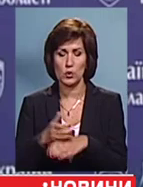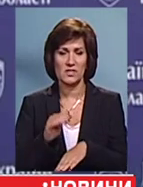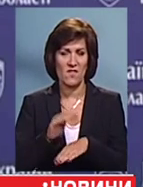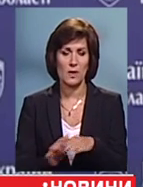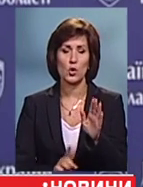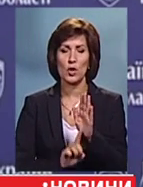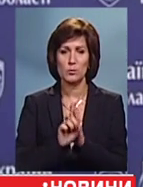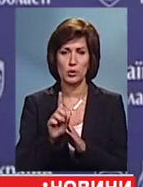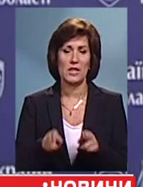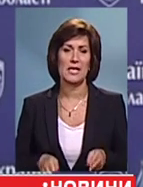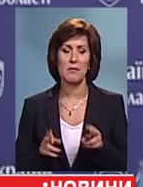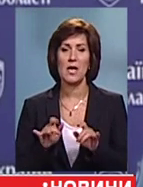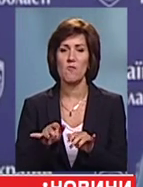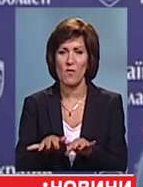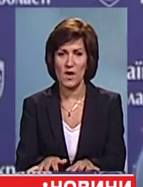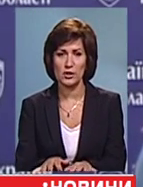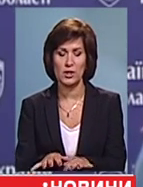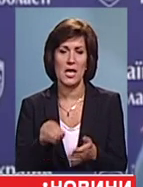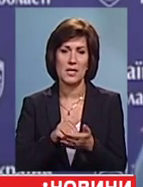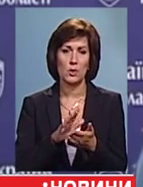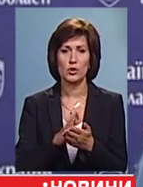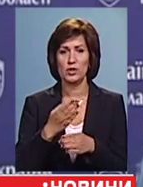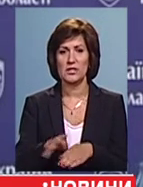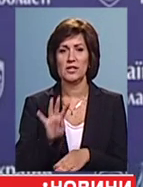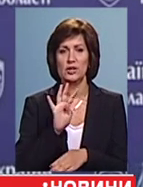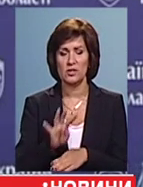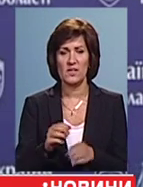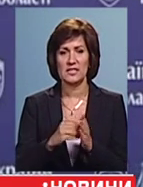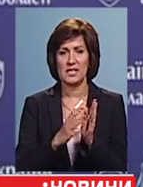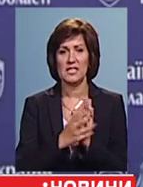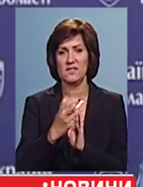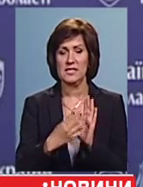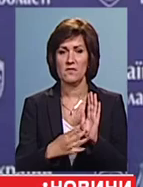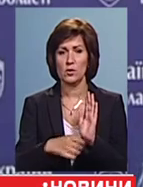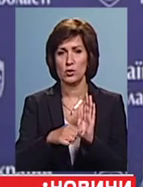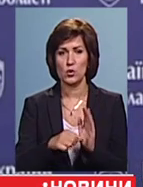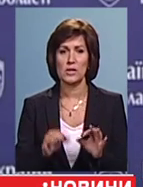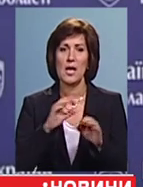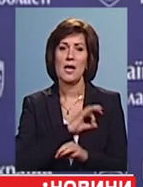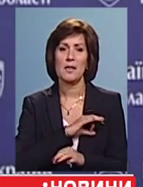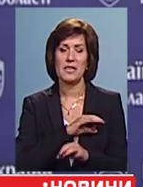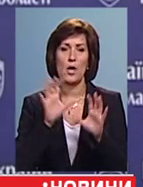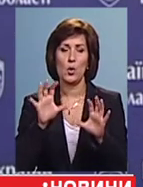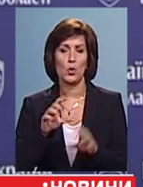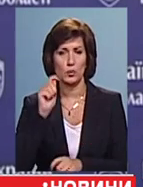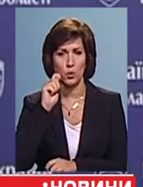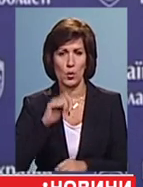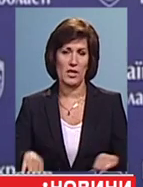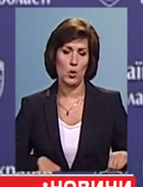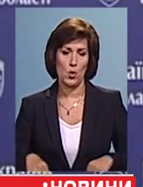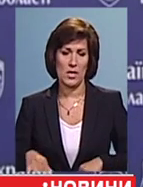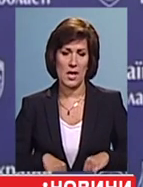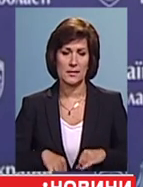фактом розпочато кримінальне провадження за ознаками частини 4 статті 296 Кримінального кодексу України